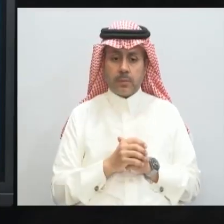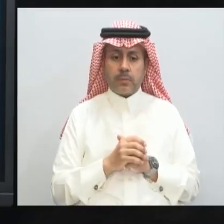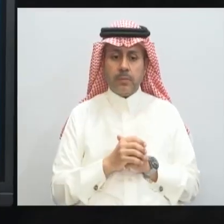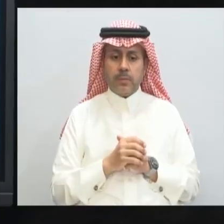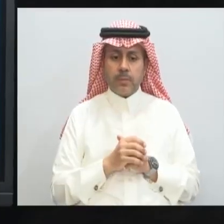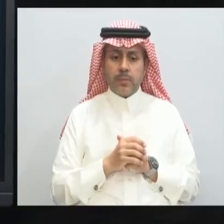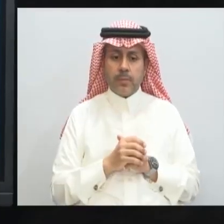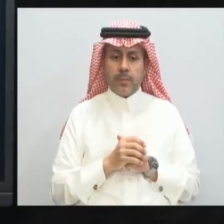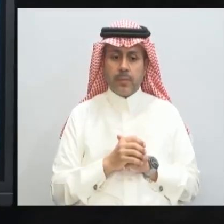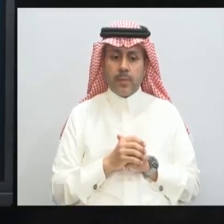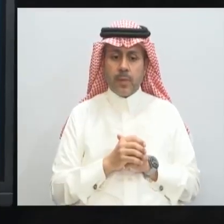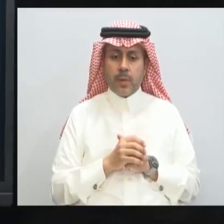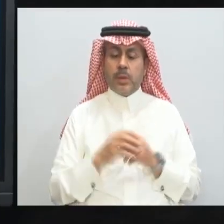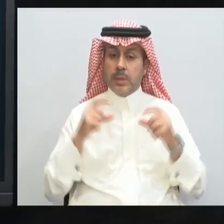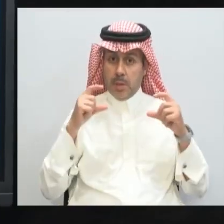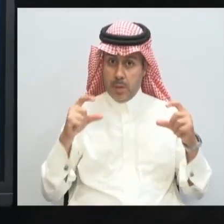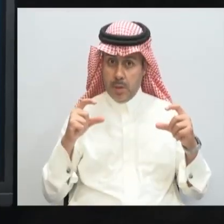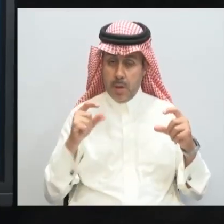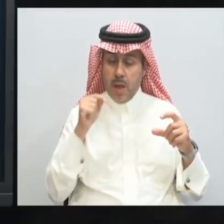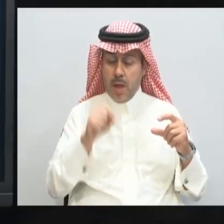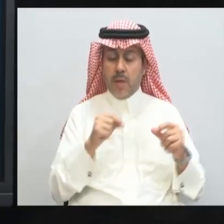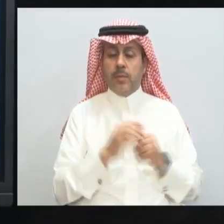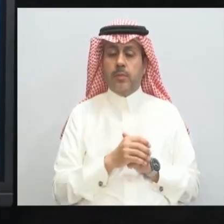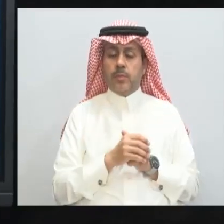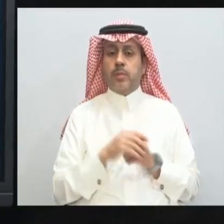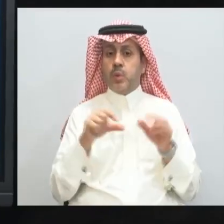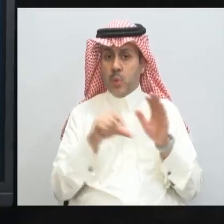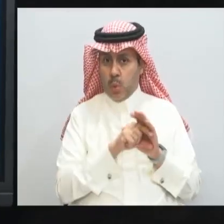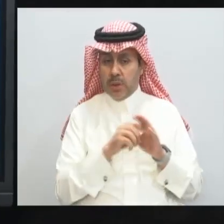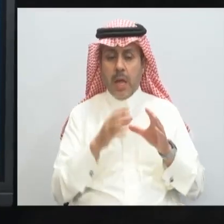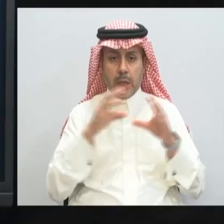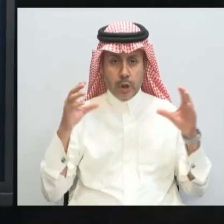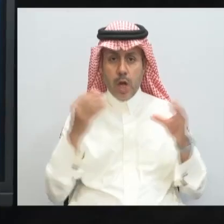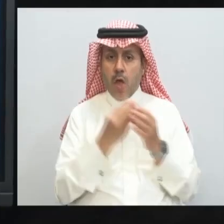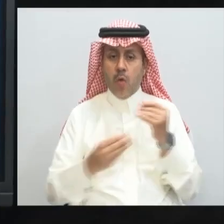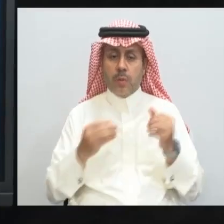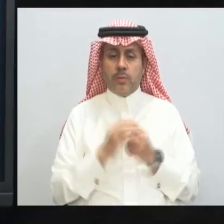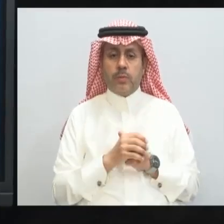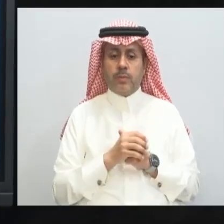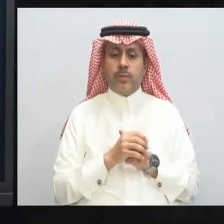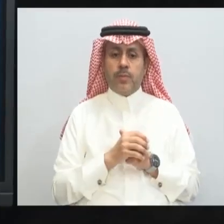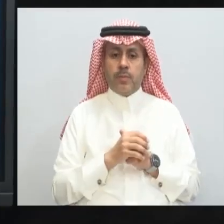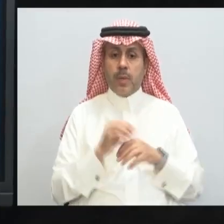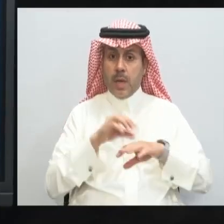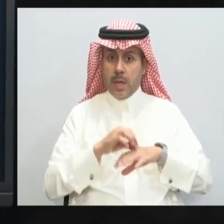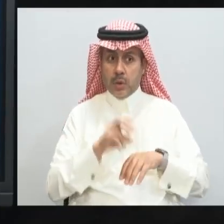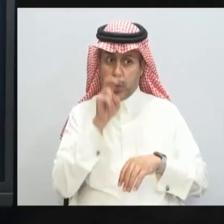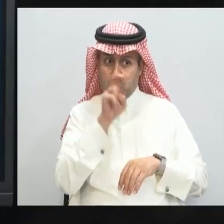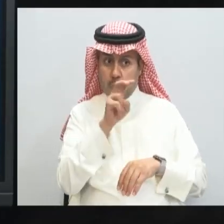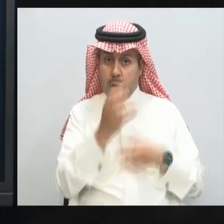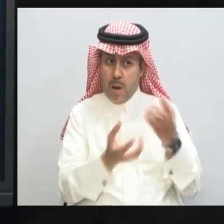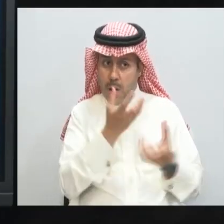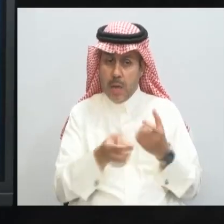بعد ذلك بينوا واستدلوا على هذا الامر من سوره التكاثر وهو ان الناس يرون النار يوم